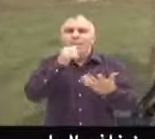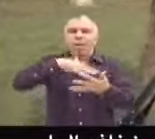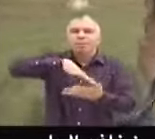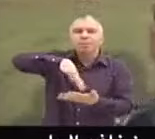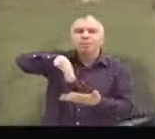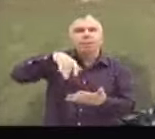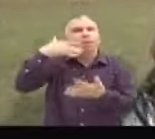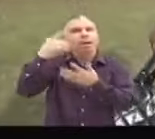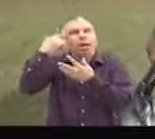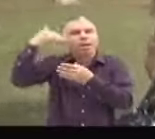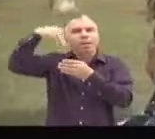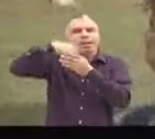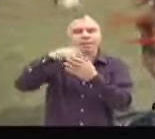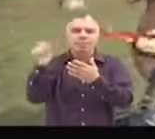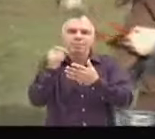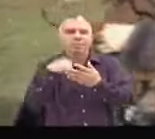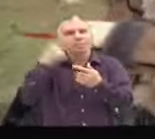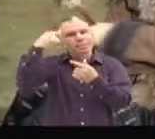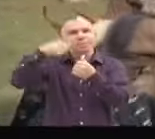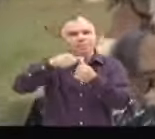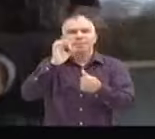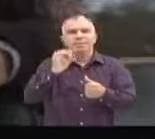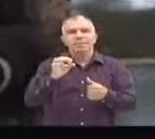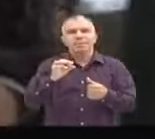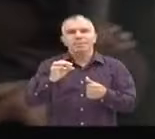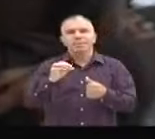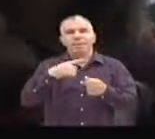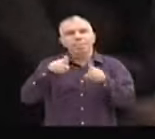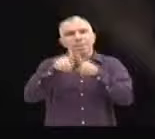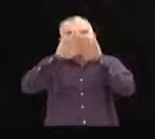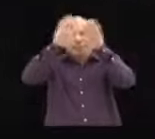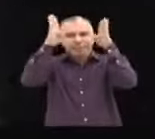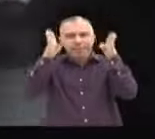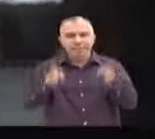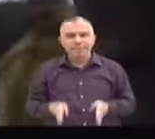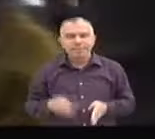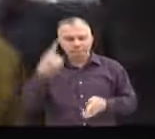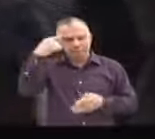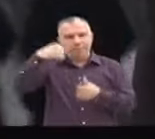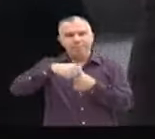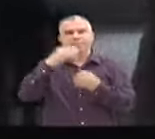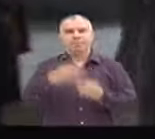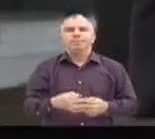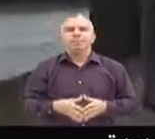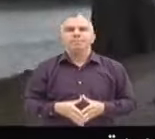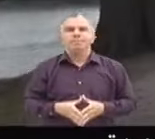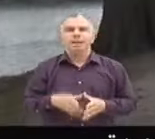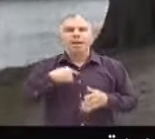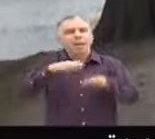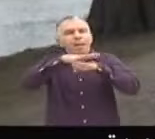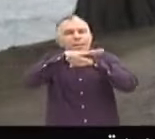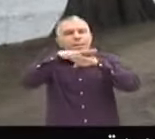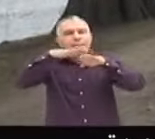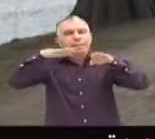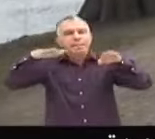de l'eau, et ça revient gentiment. y une espèce... En fait, le cadre ici, particulièrement, me calme. Donc